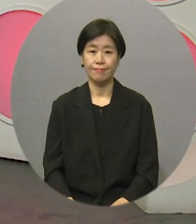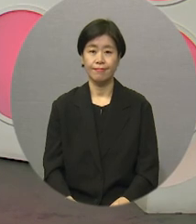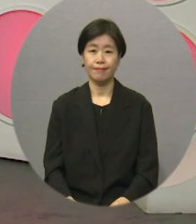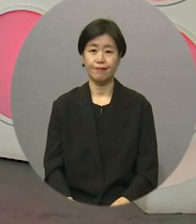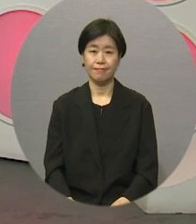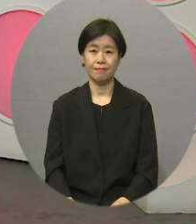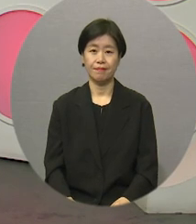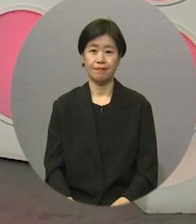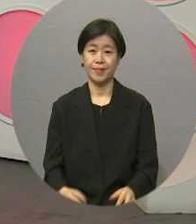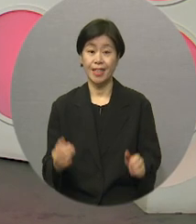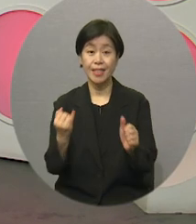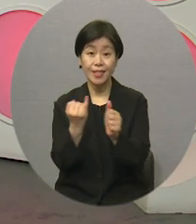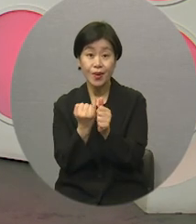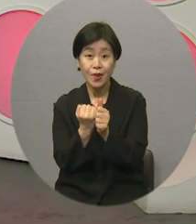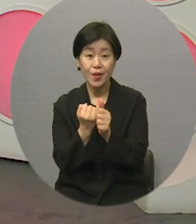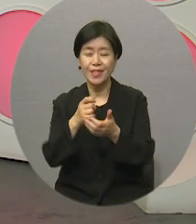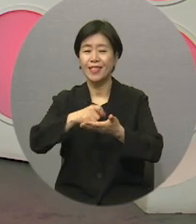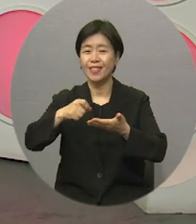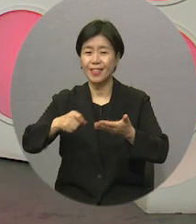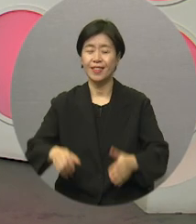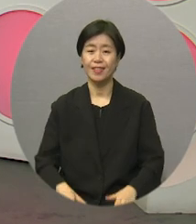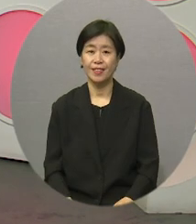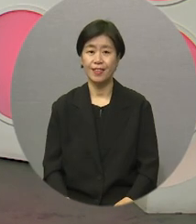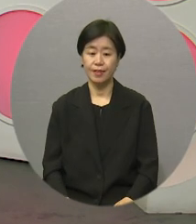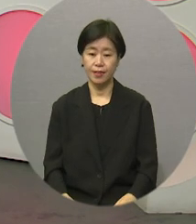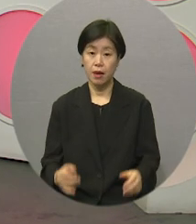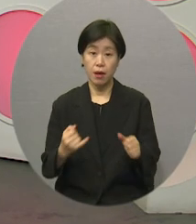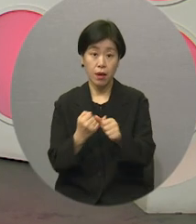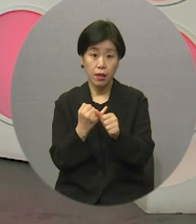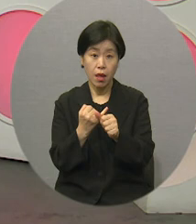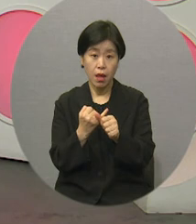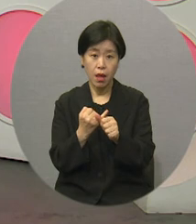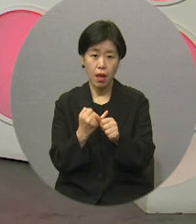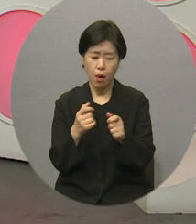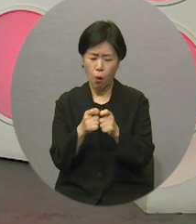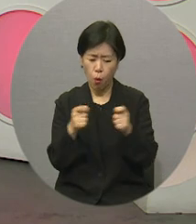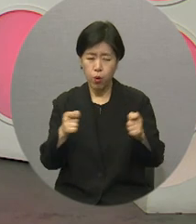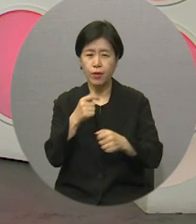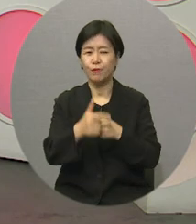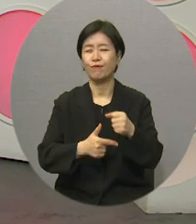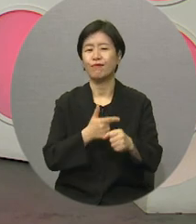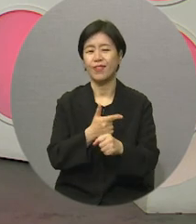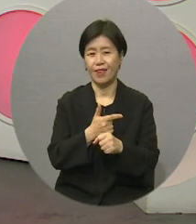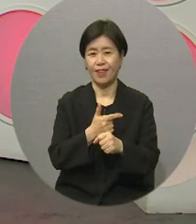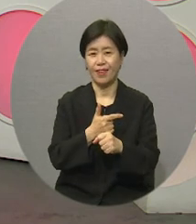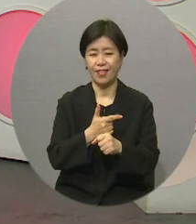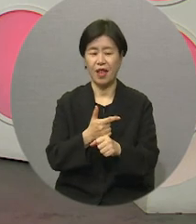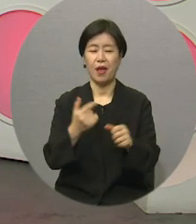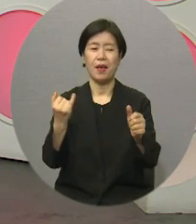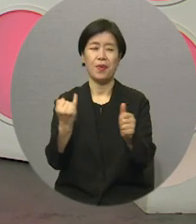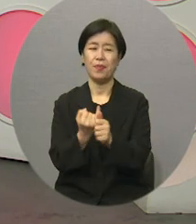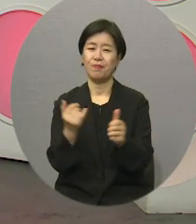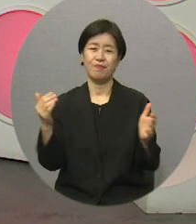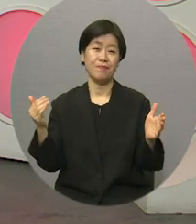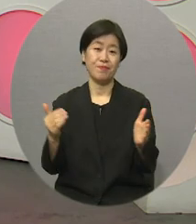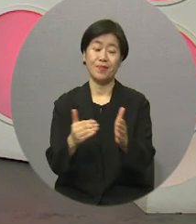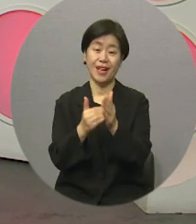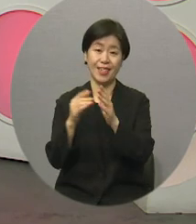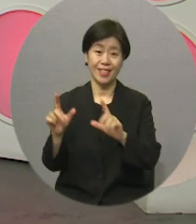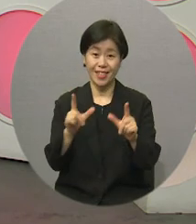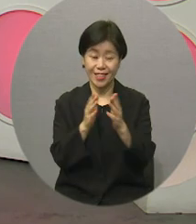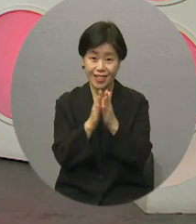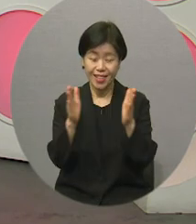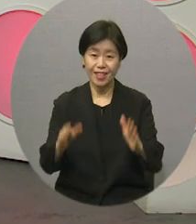우당탕탕 신혼일기. 6년간의 긴 연애 기간을 지나 신혼 생활이 시작되었습니다.